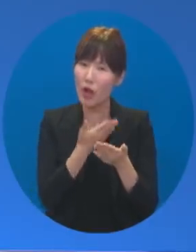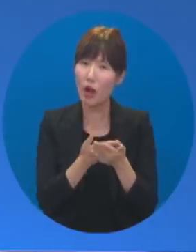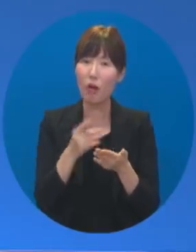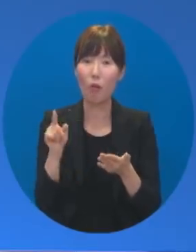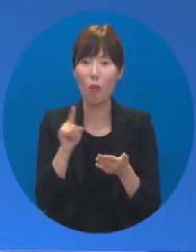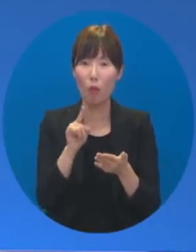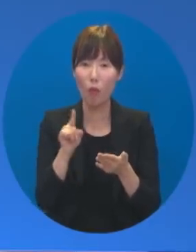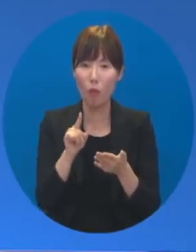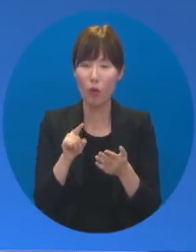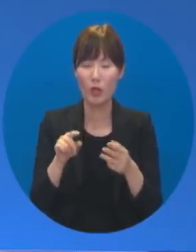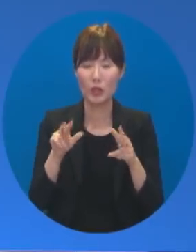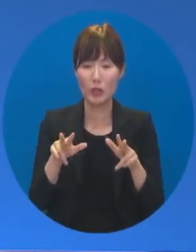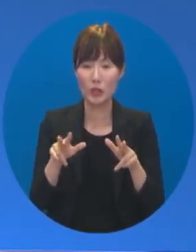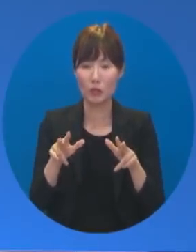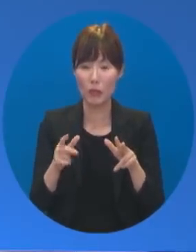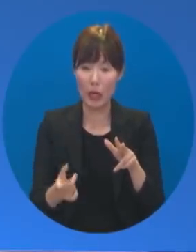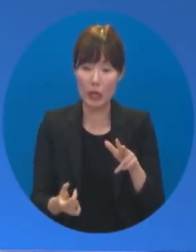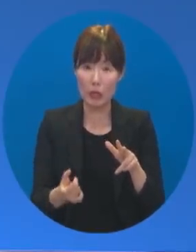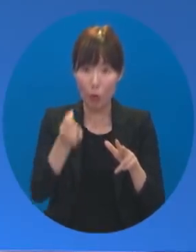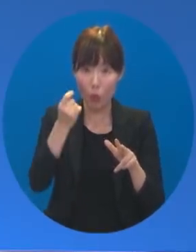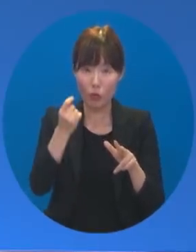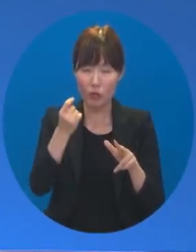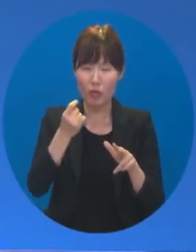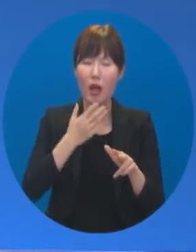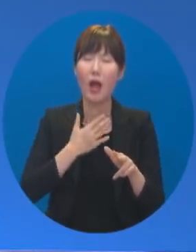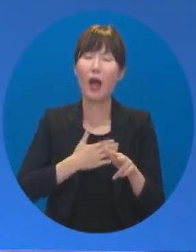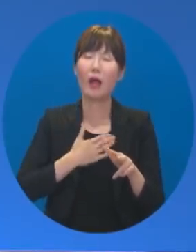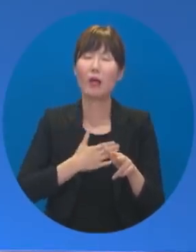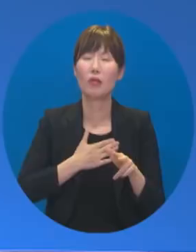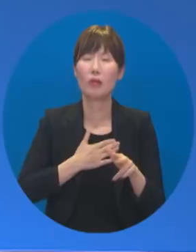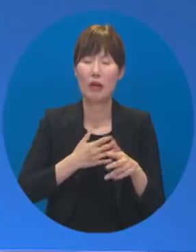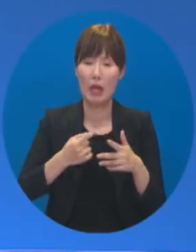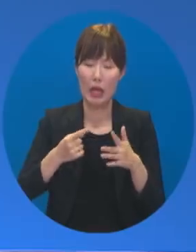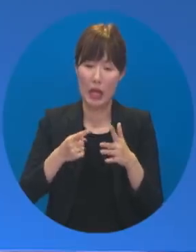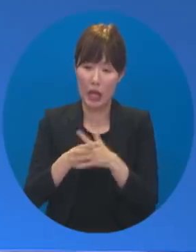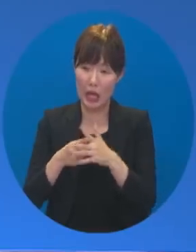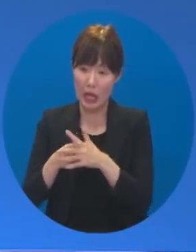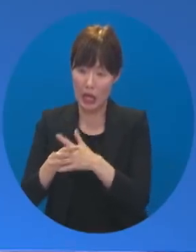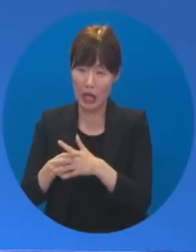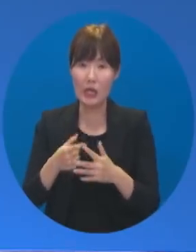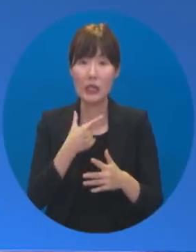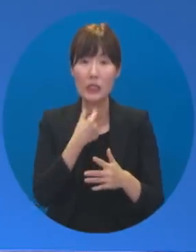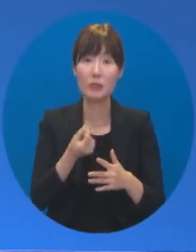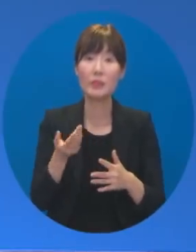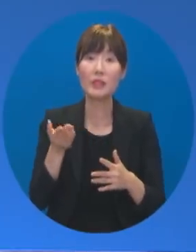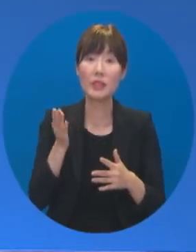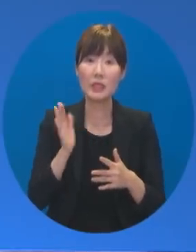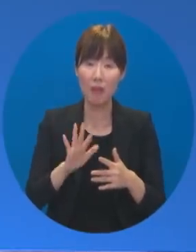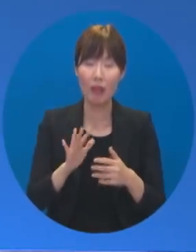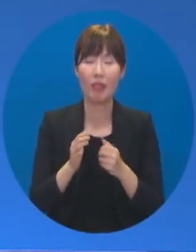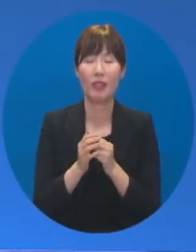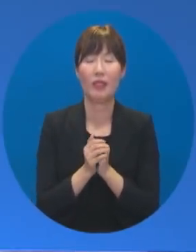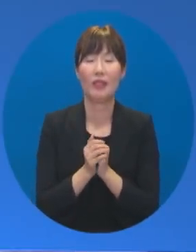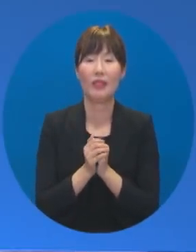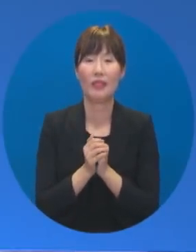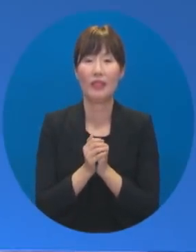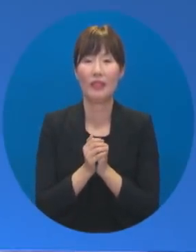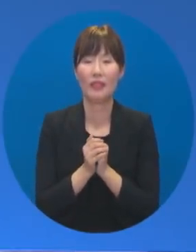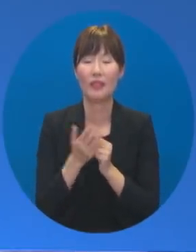깨닫기를 원하지만 당장 누군가가 알아주기를 원하고 나도 뭔가를 알아차리기를 원하지만